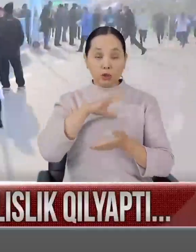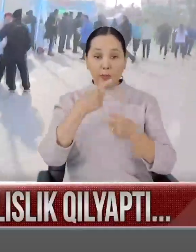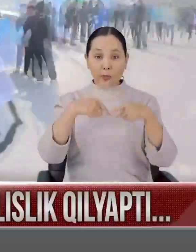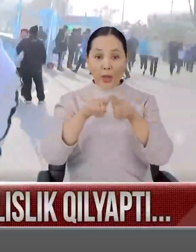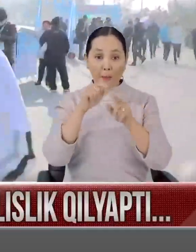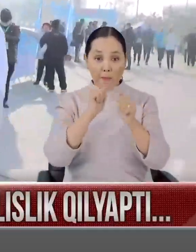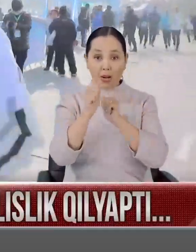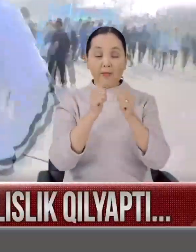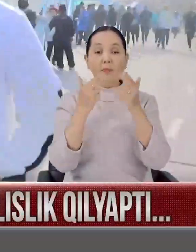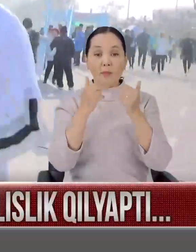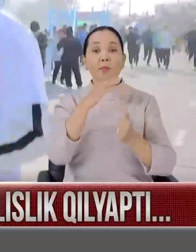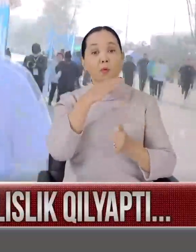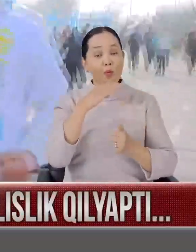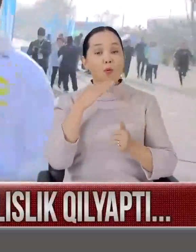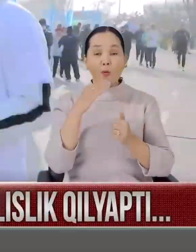Ha, ko'p